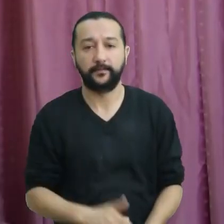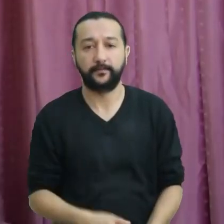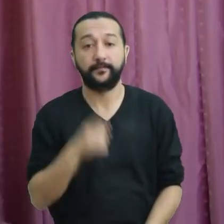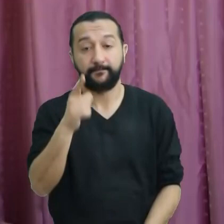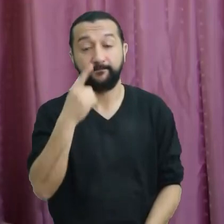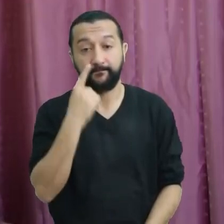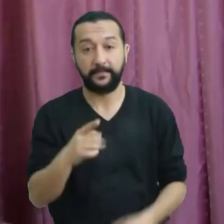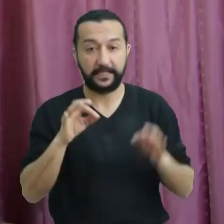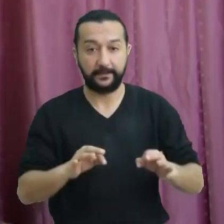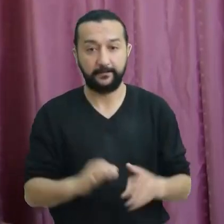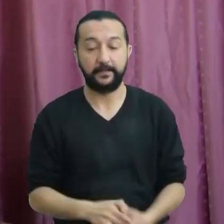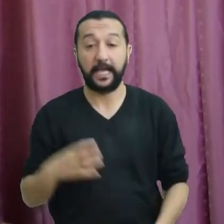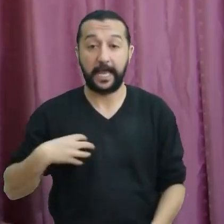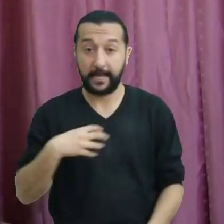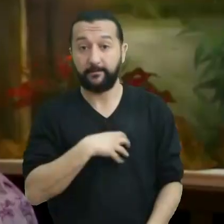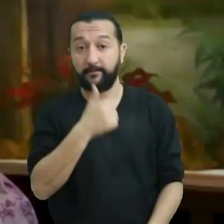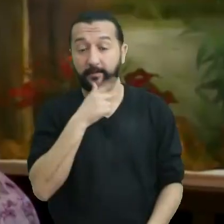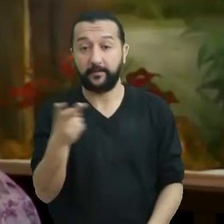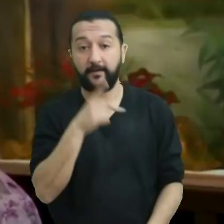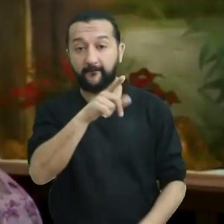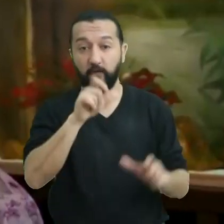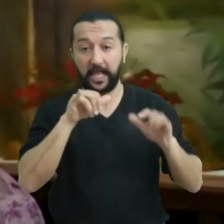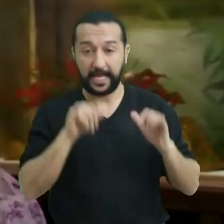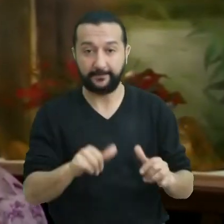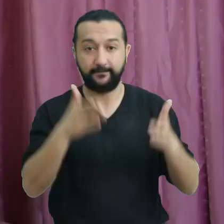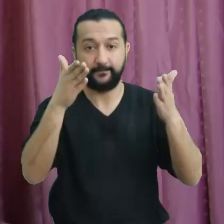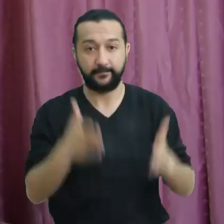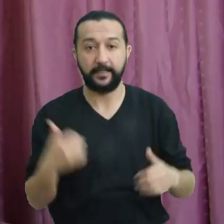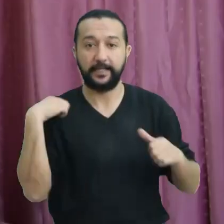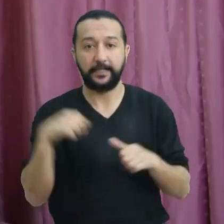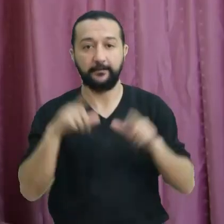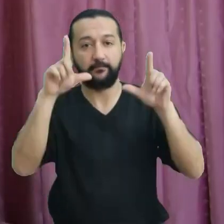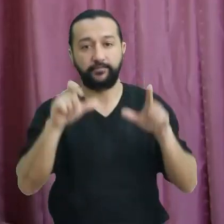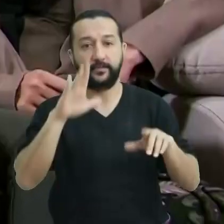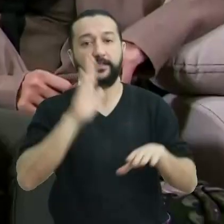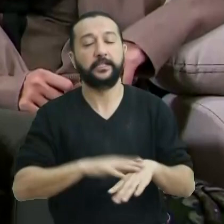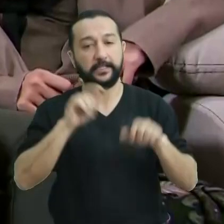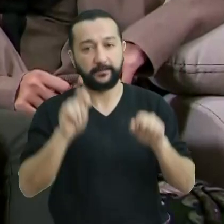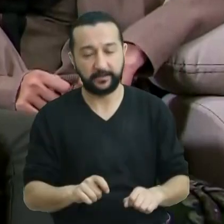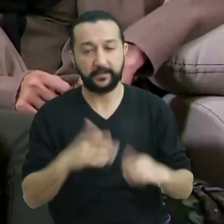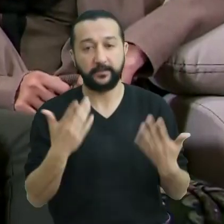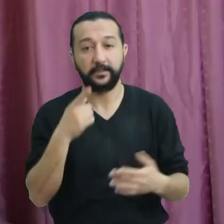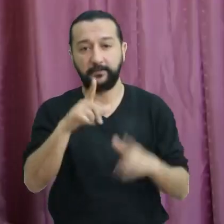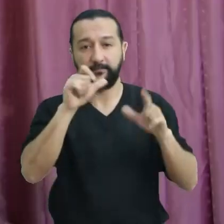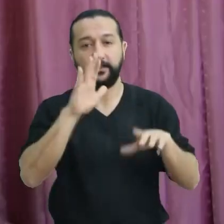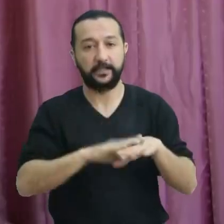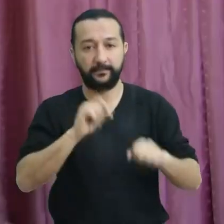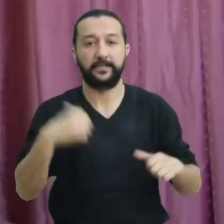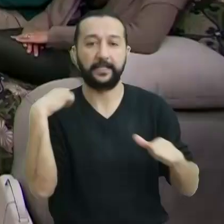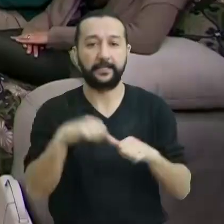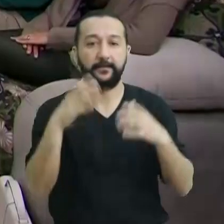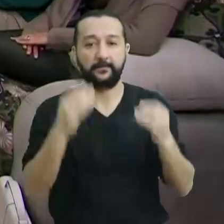Ha şimdi annemle babamın o fotoğraftaki halini yeniden canlandıracağız ve fotoğrafı çekeceğiz